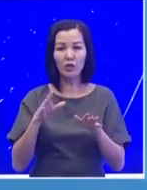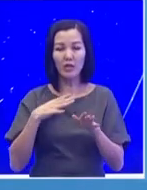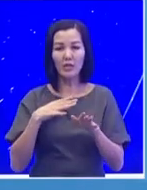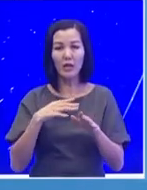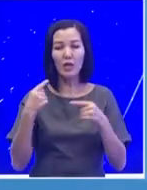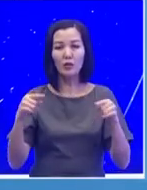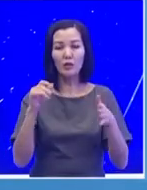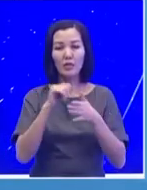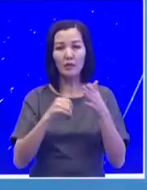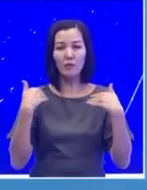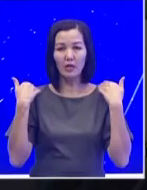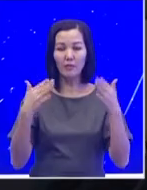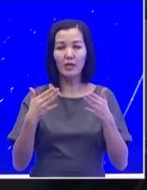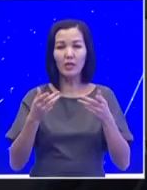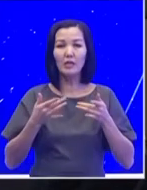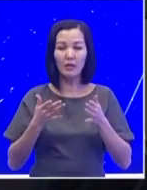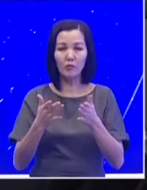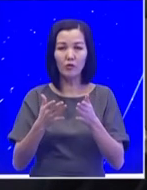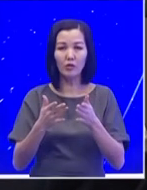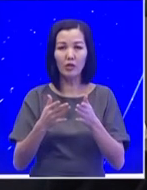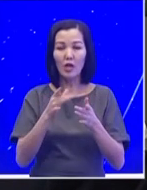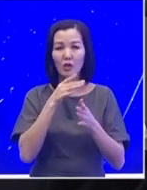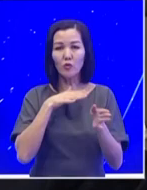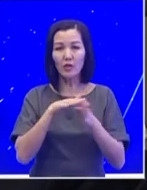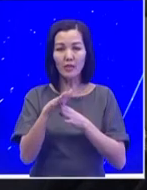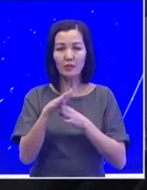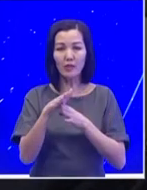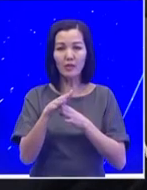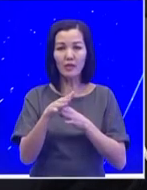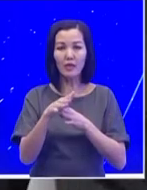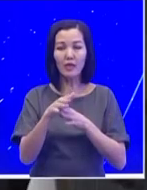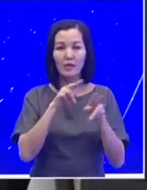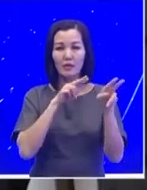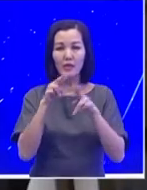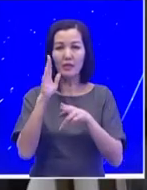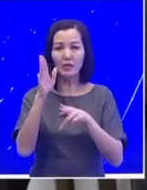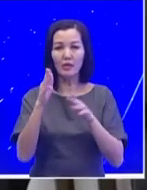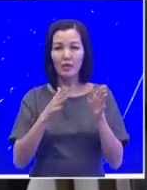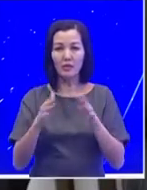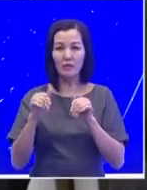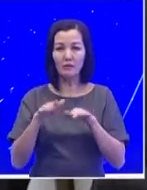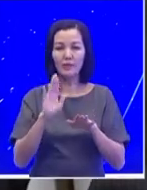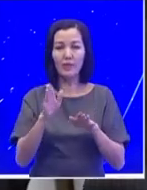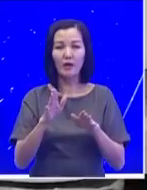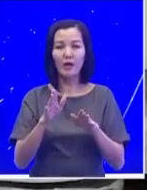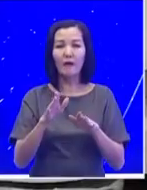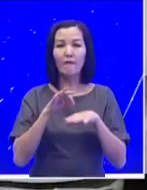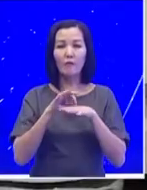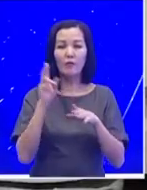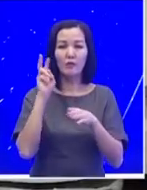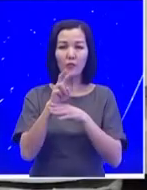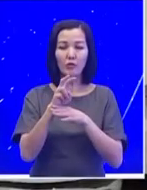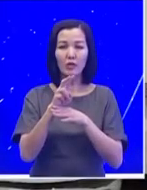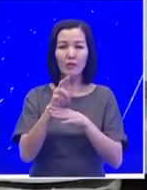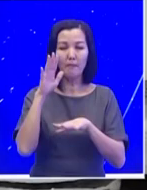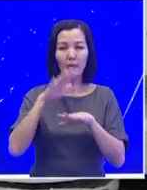Другие замечания и предложения, требующие определенного срока исполнения, взяты на контроль с целью дальнейшей реализации. В ходе рабочей поездки Амандык